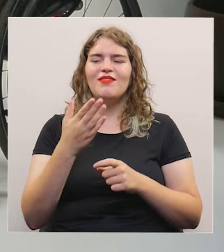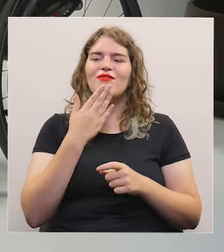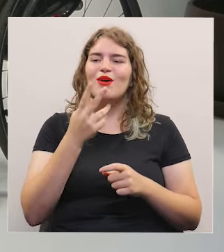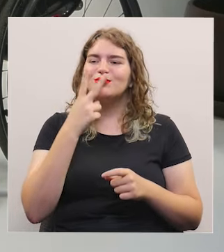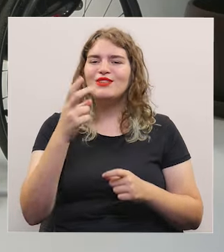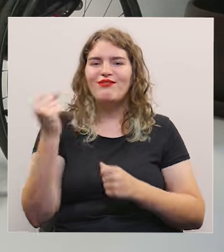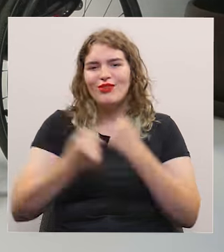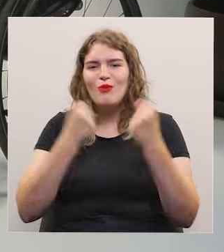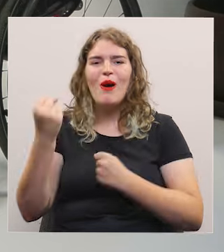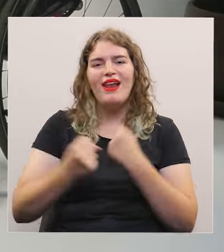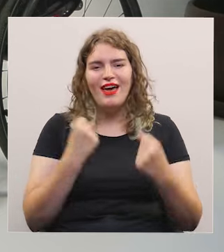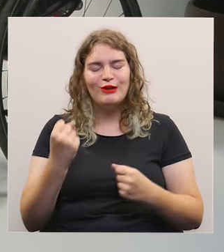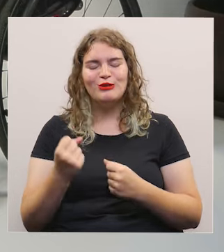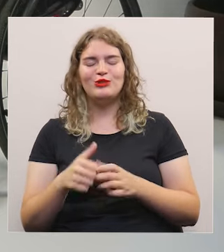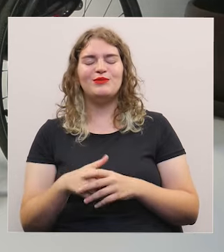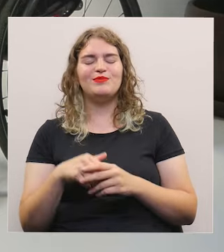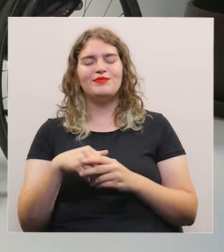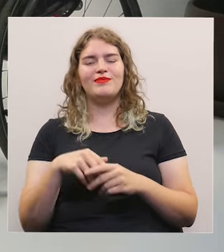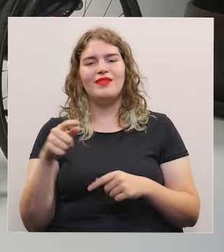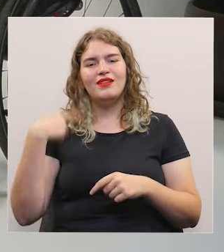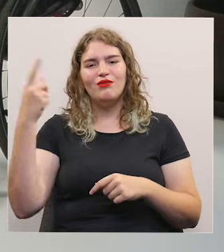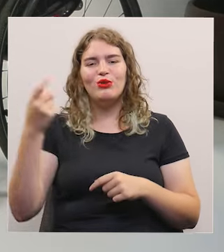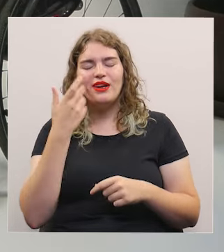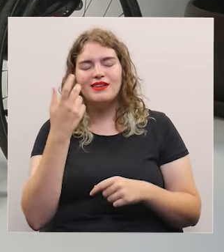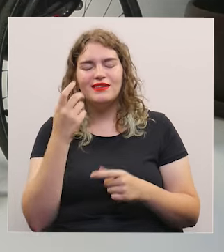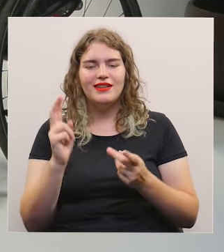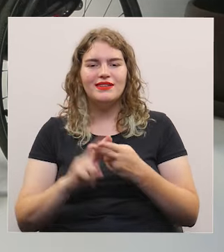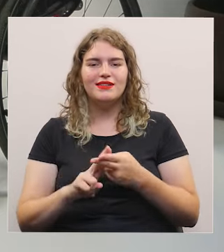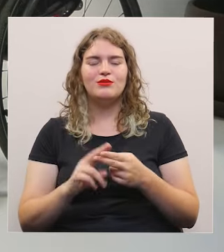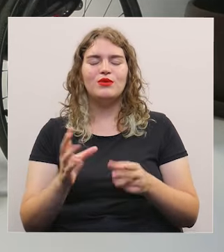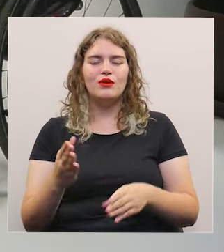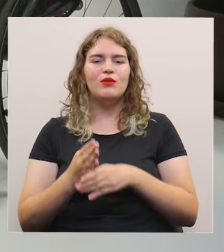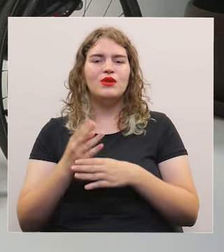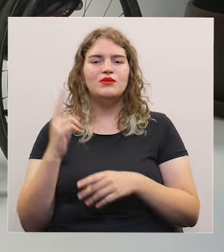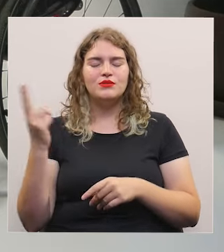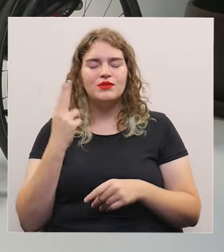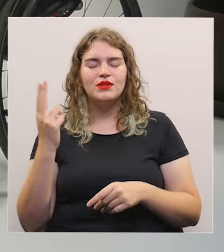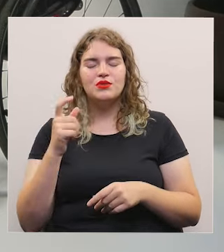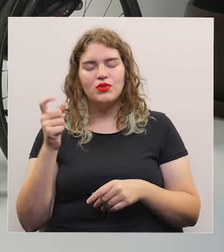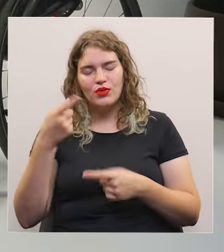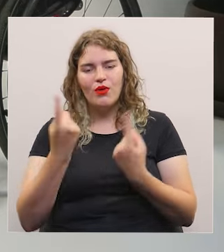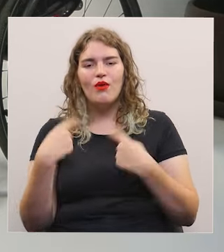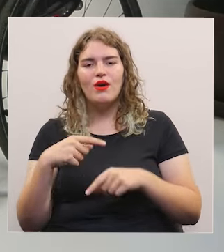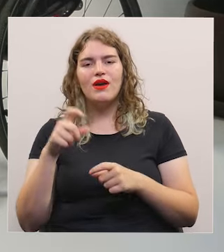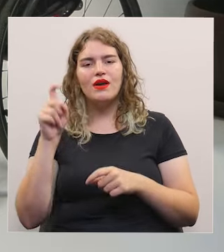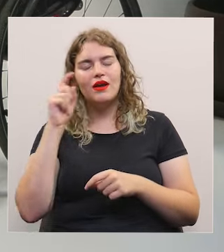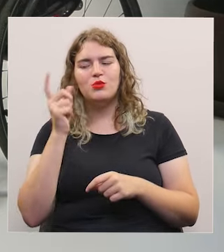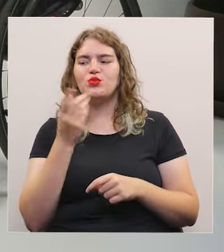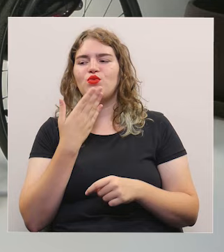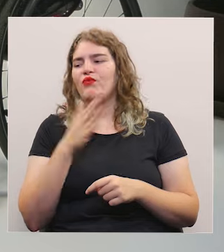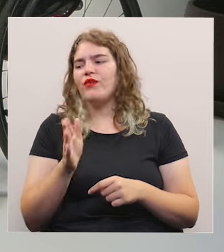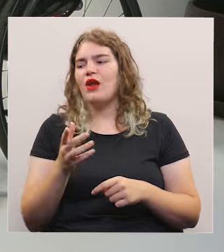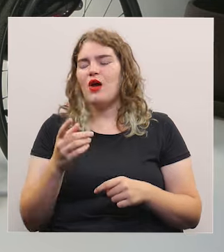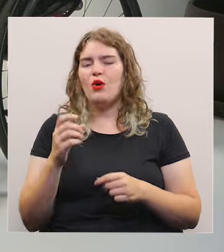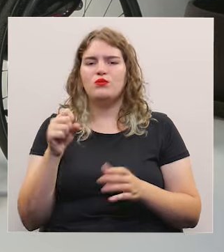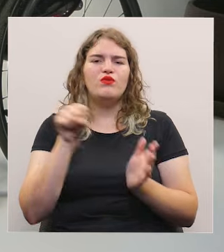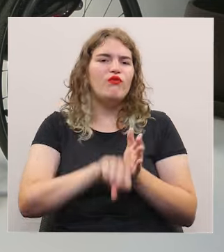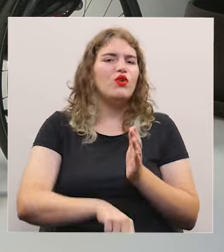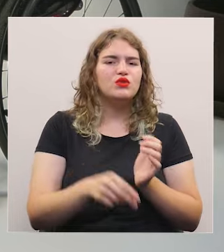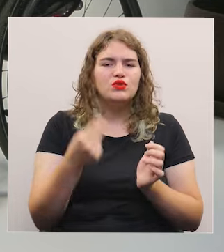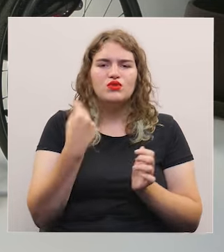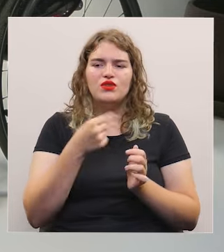alergând. Amin, amin, amin, amin. Amin. Cu ajutorul Lui Dumnezeu, noi credem. Nu vreau să forțez cu absolut